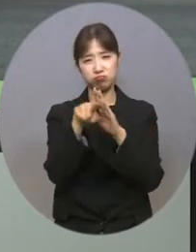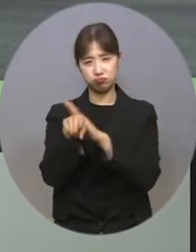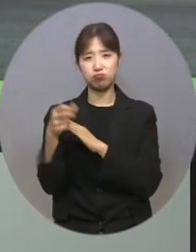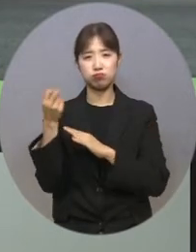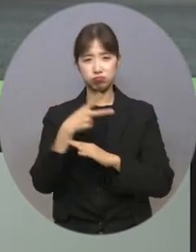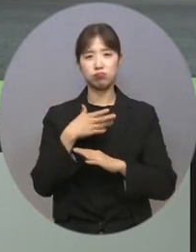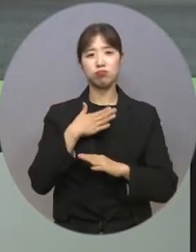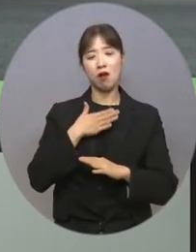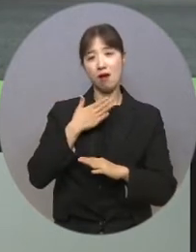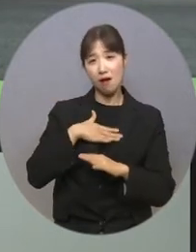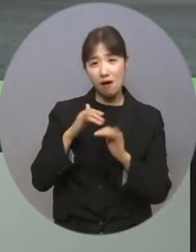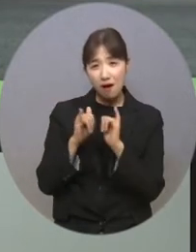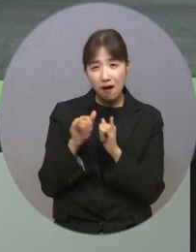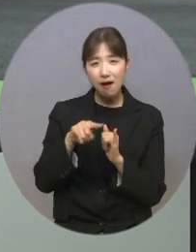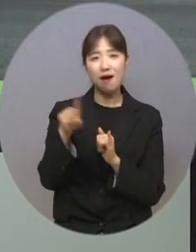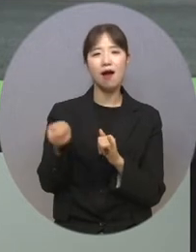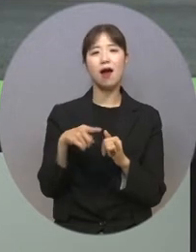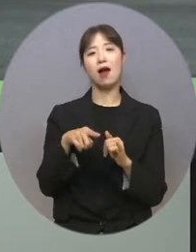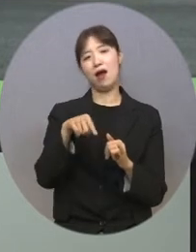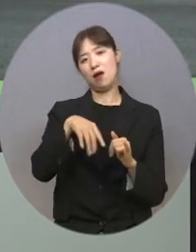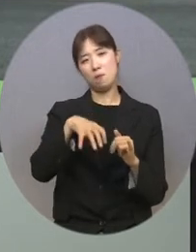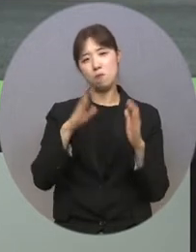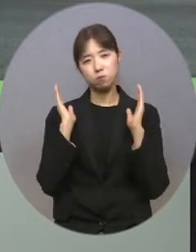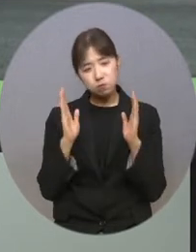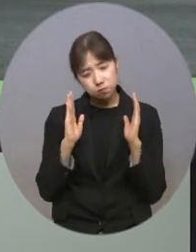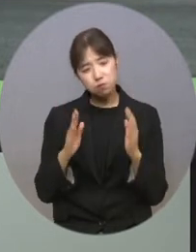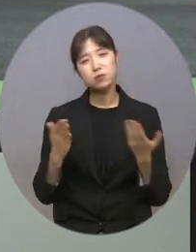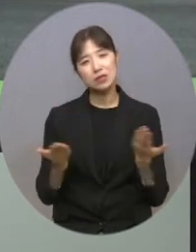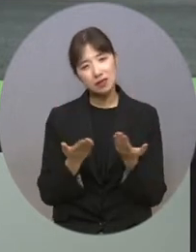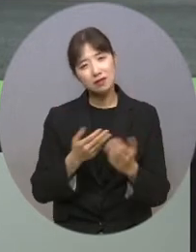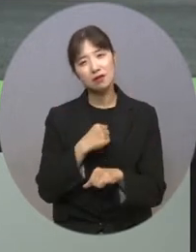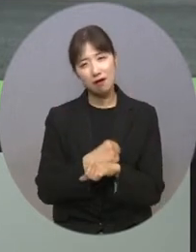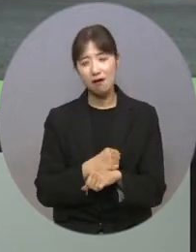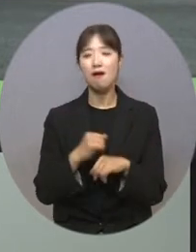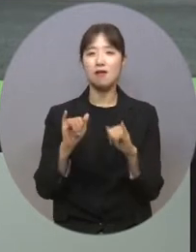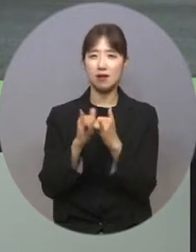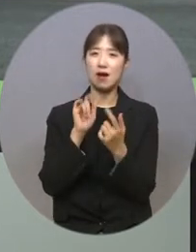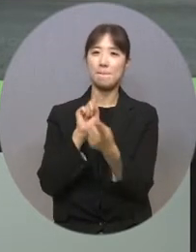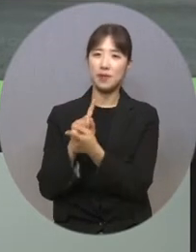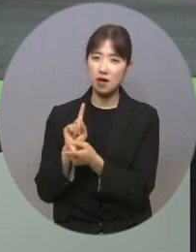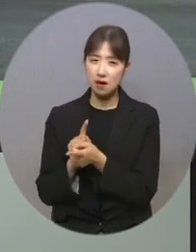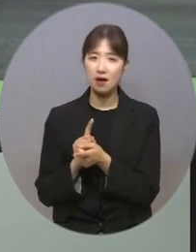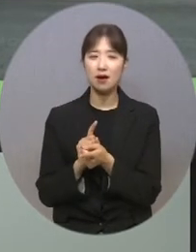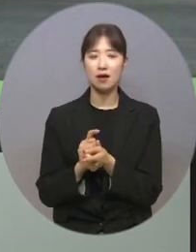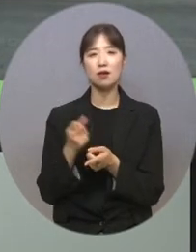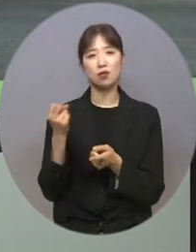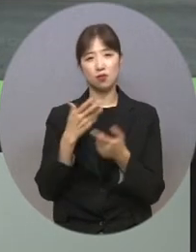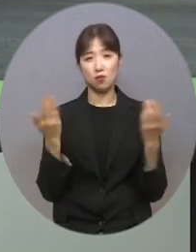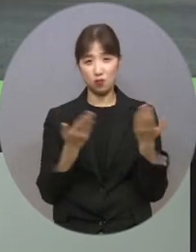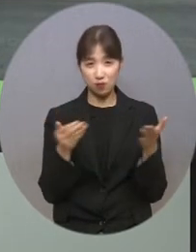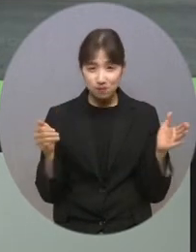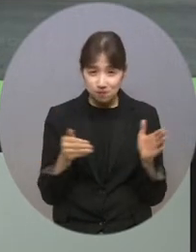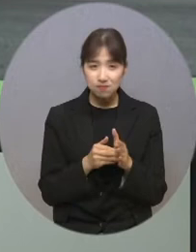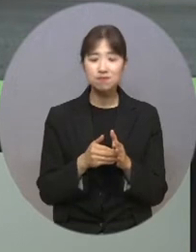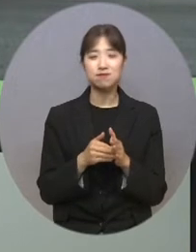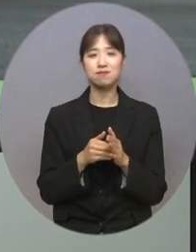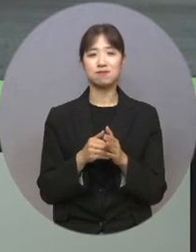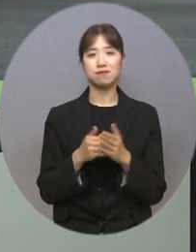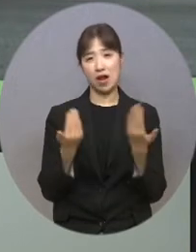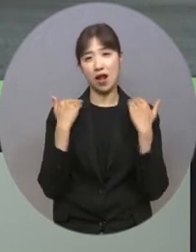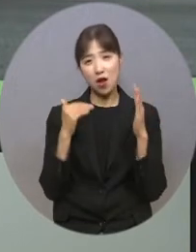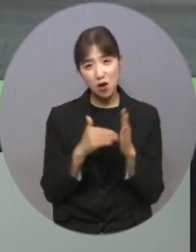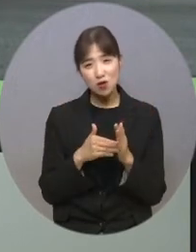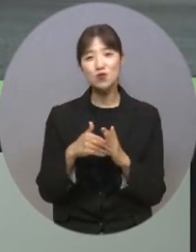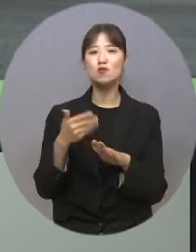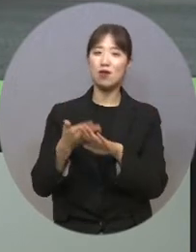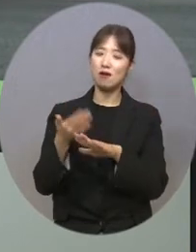한 공간에서 학업이나 일을 하고 사람을 만나고 또 일과 후에는 누군가를 만나서